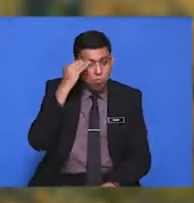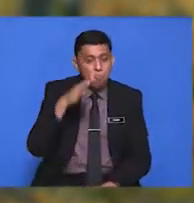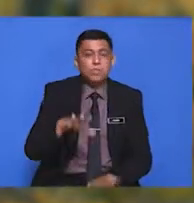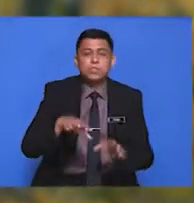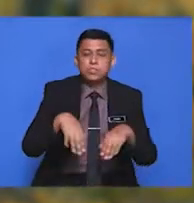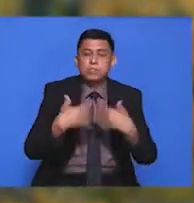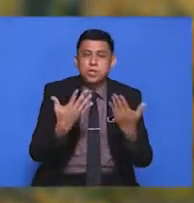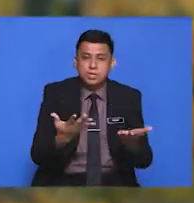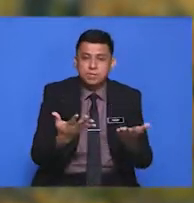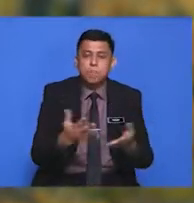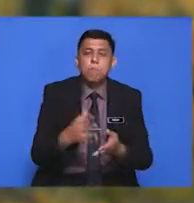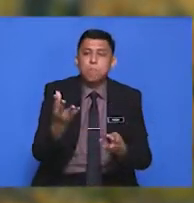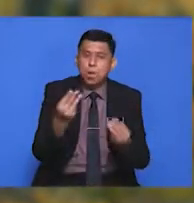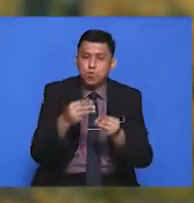tepat.